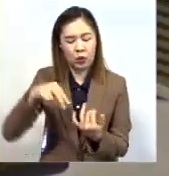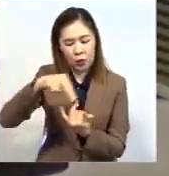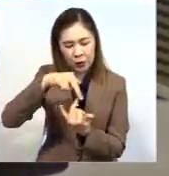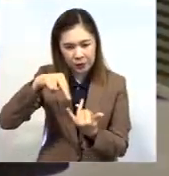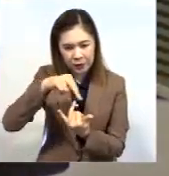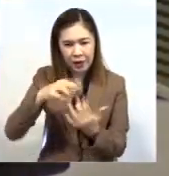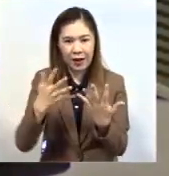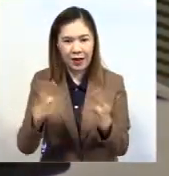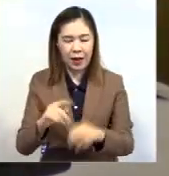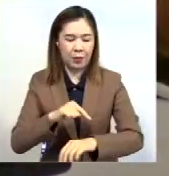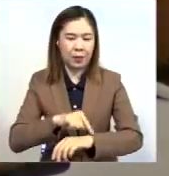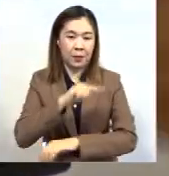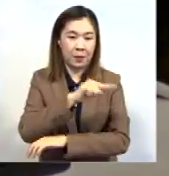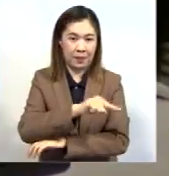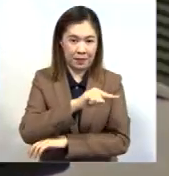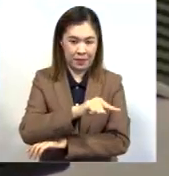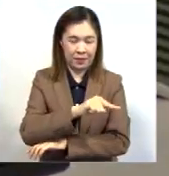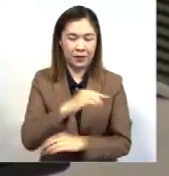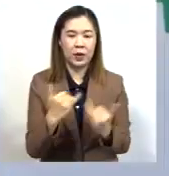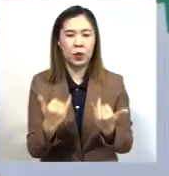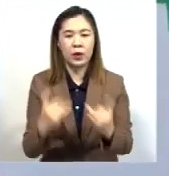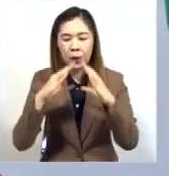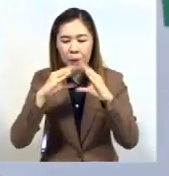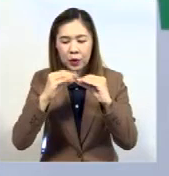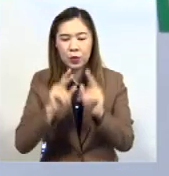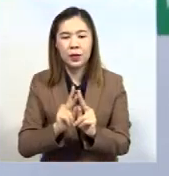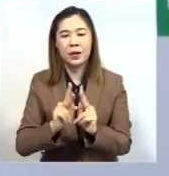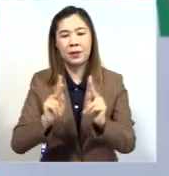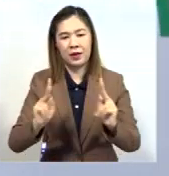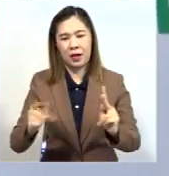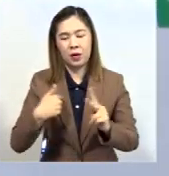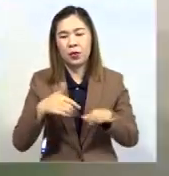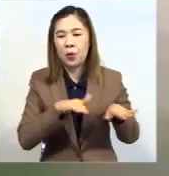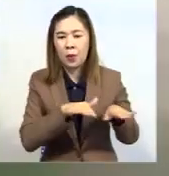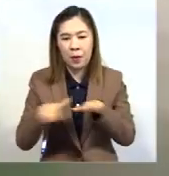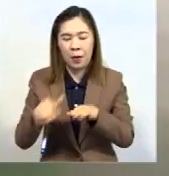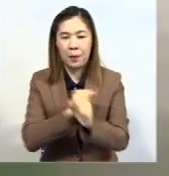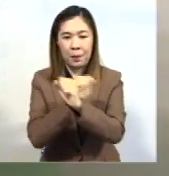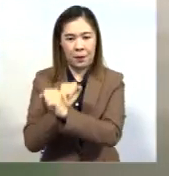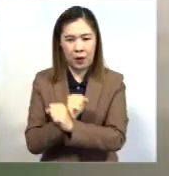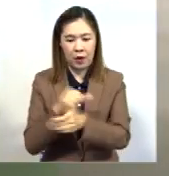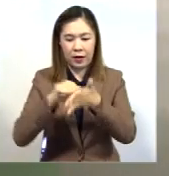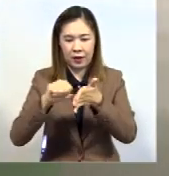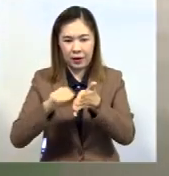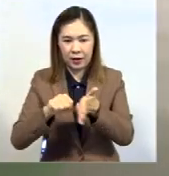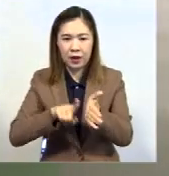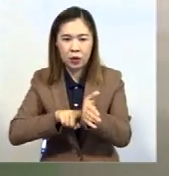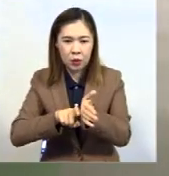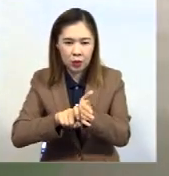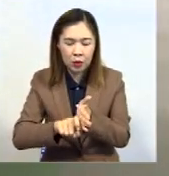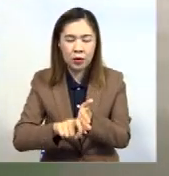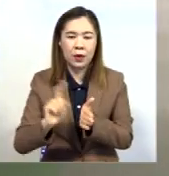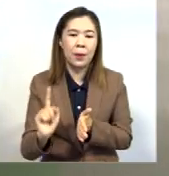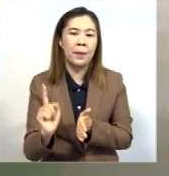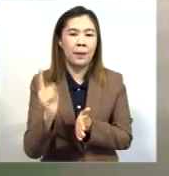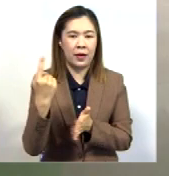แล้วนะคะแต่ว่าในช่วงบ่ายวันนี้ก็จะมีการประชุมคณะกรรมการอำนวยการเตรียมความพร้อมป้องกันและแก้ไขปัญหาโรคติดต่ออุบัติใหม่แห่ง